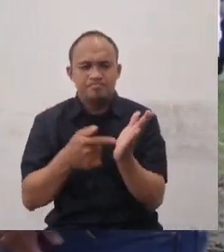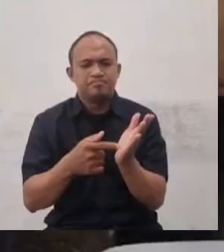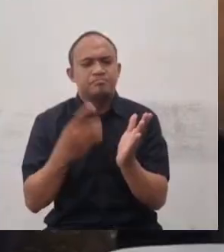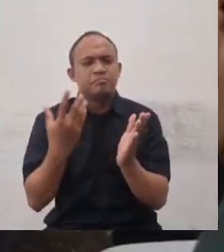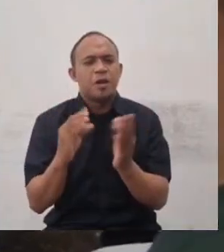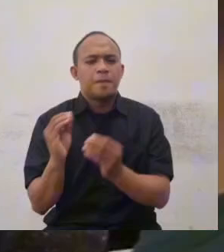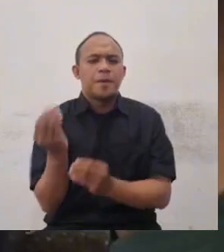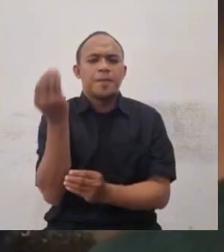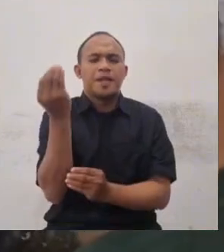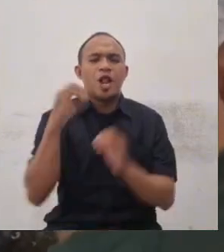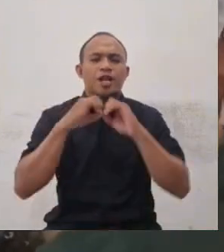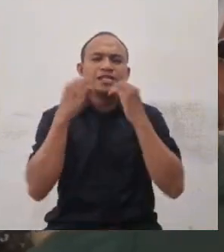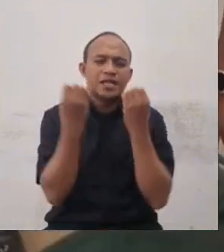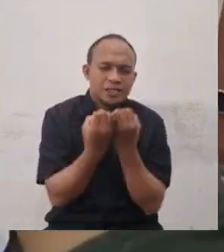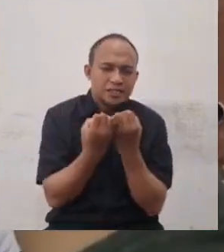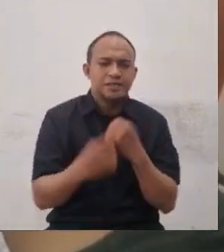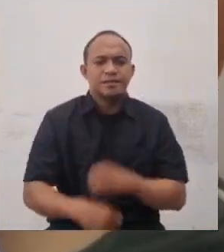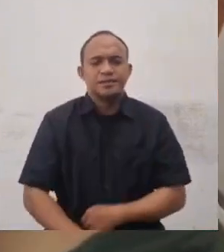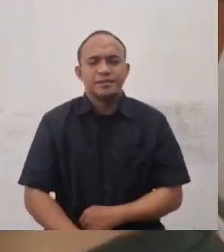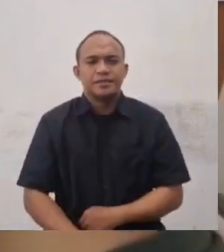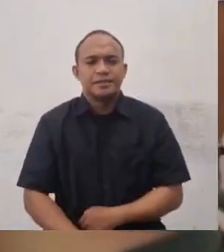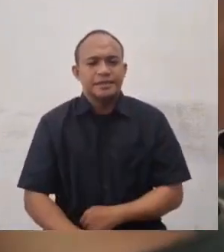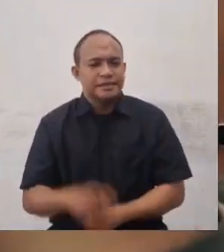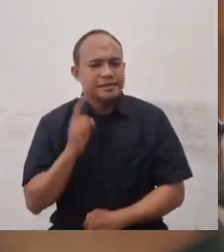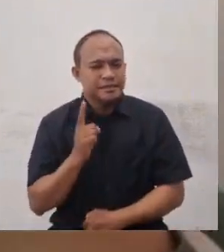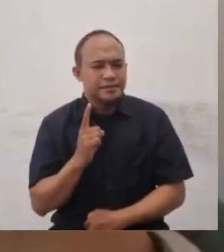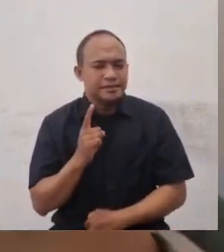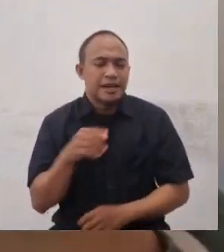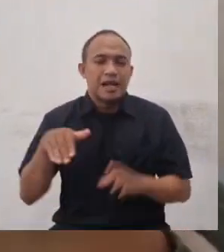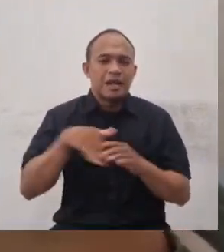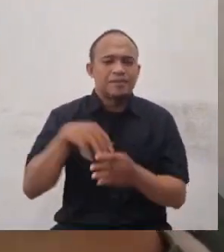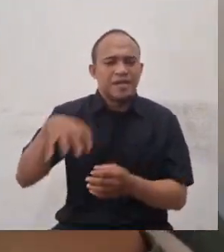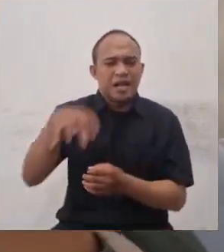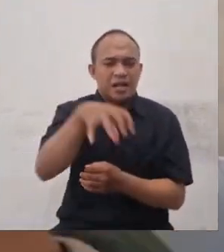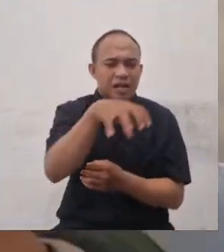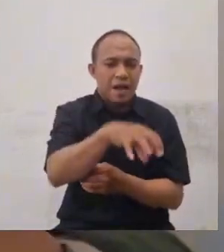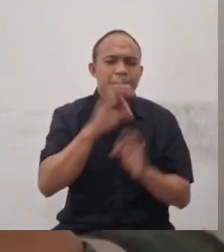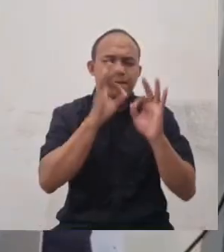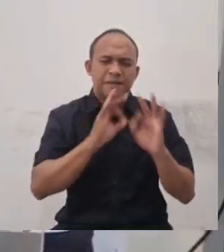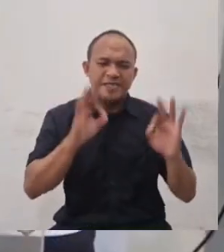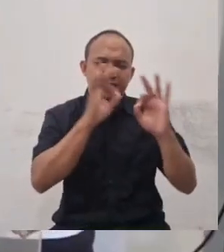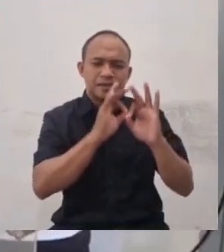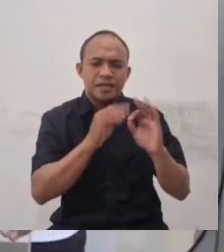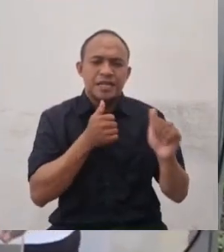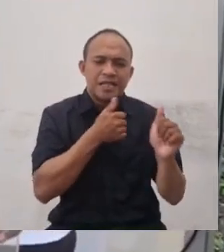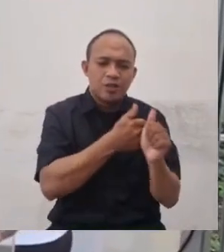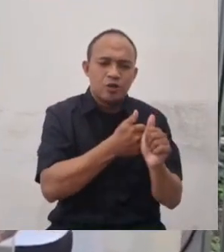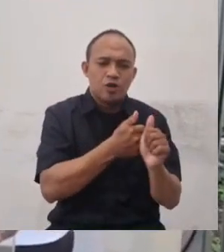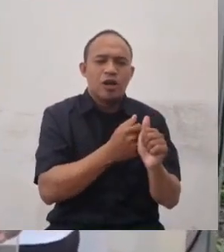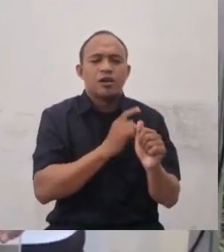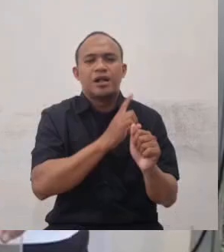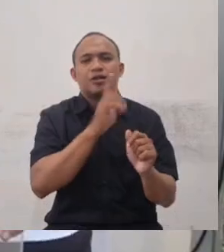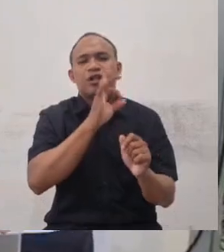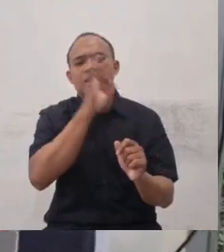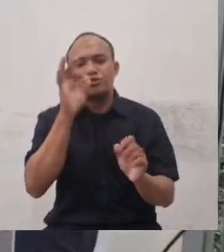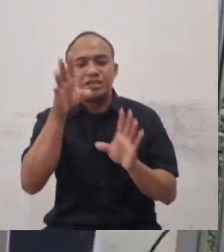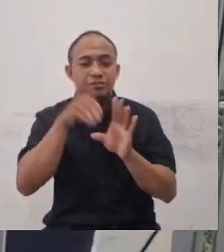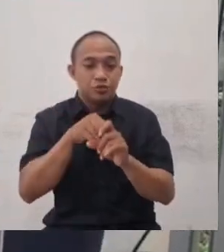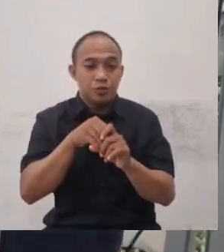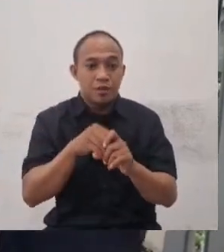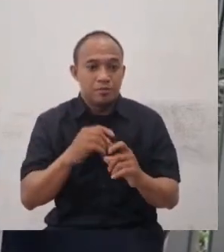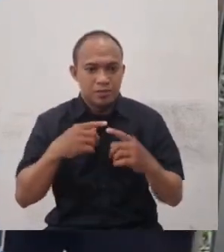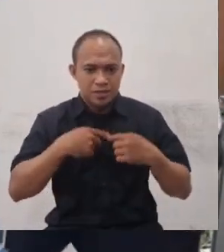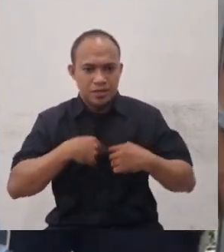serta unsur Forkopimda dan pimpinan organisasi perangkat daerah. Aksi bersih pantai diikuti oleh ratusan peserta